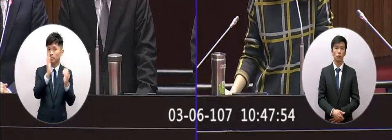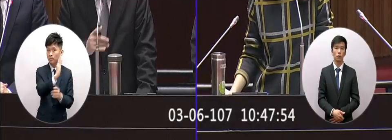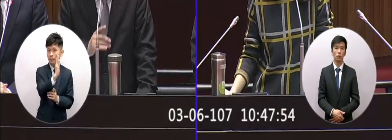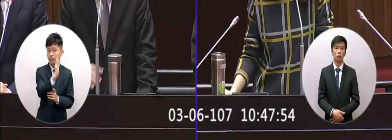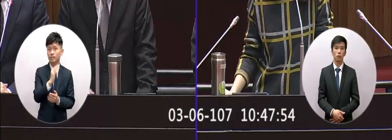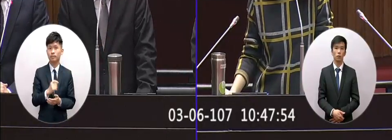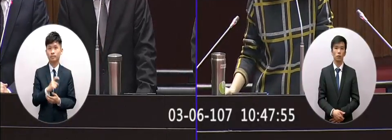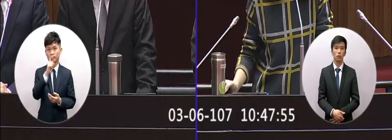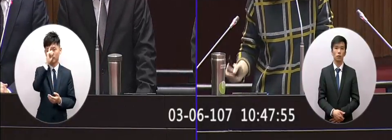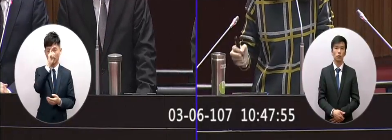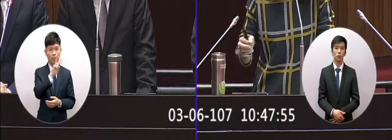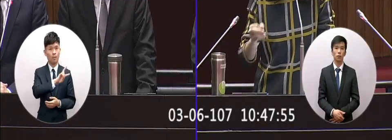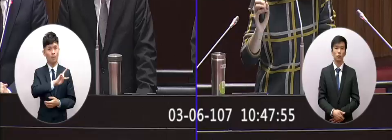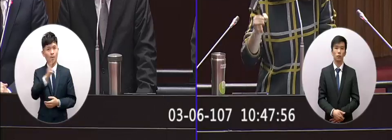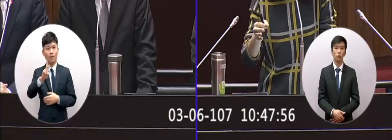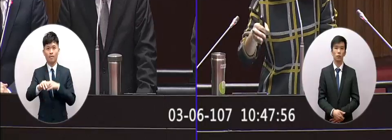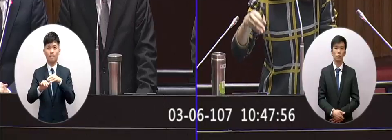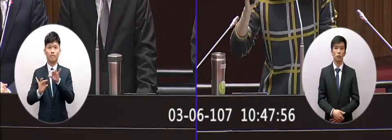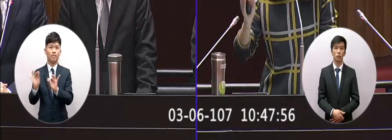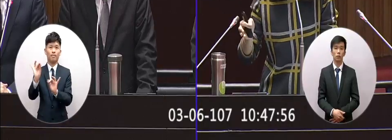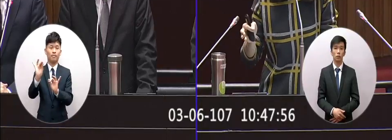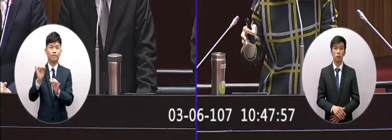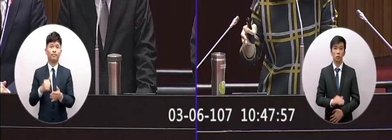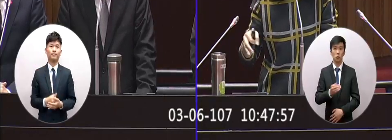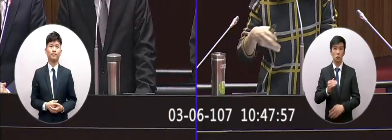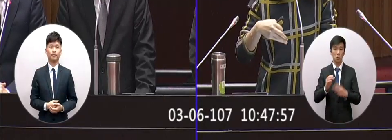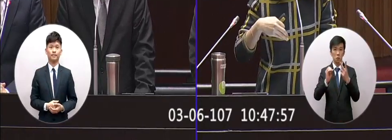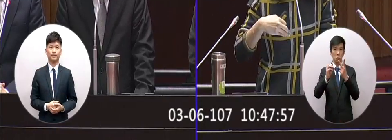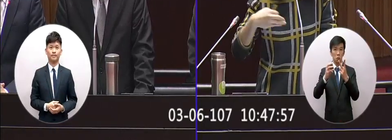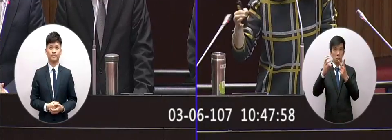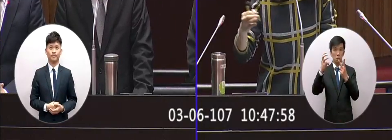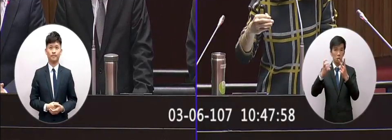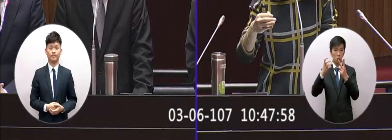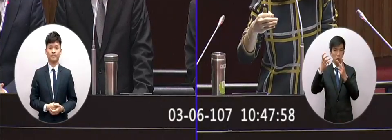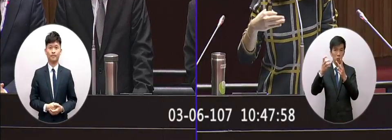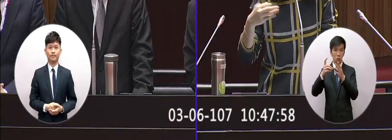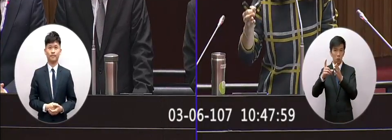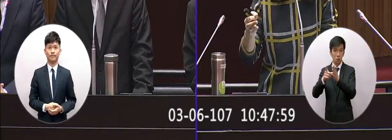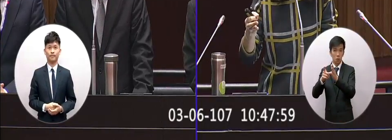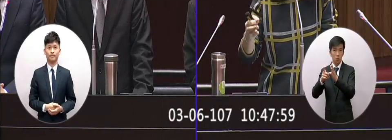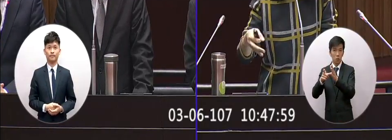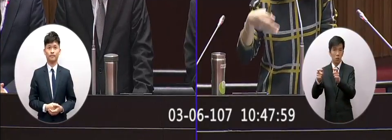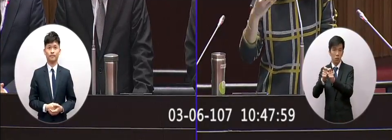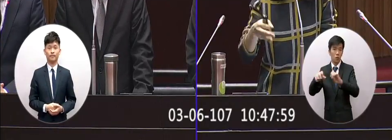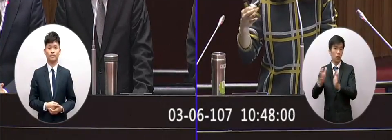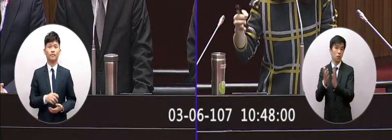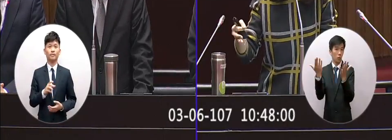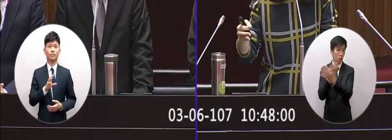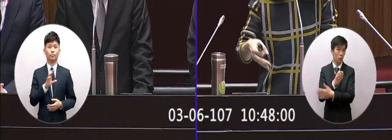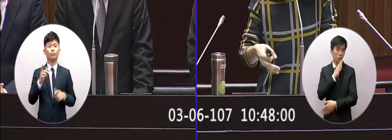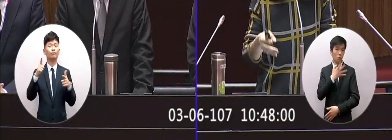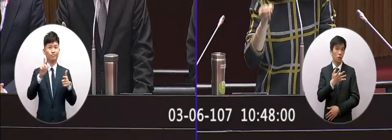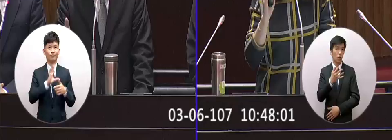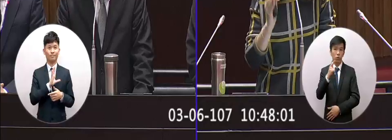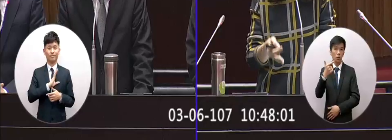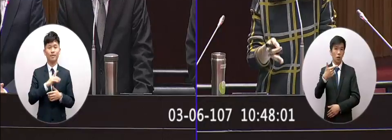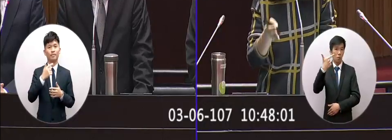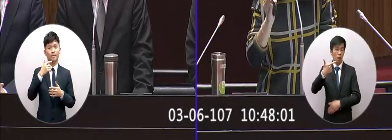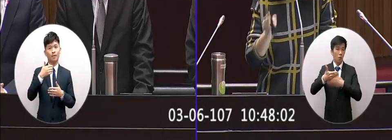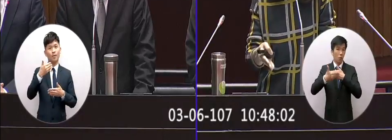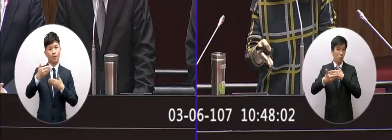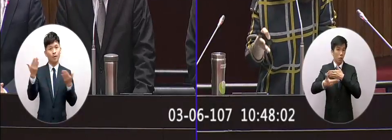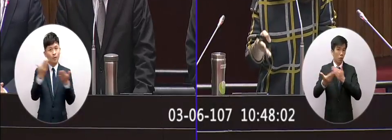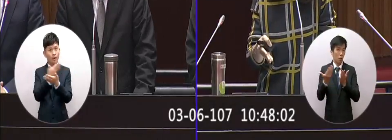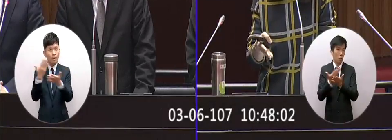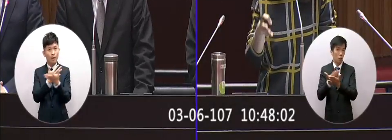我们希望能够完成这样的目标。 啊，总不可能是在2030年的时候10000辆整个换嘛， 哦，那当然 不是，一定是逐步换， 没有错。 那我们现